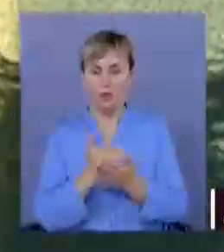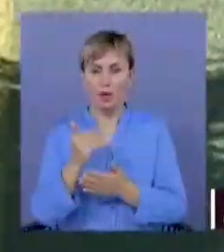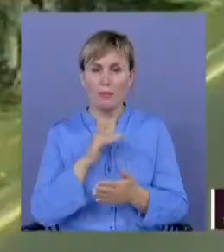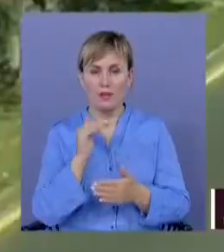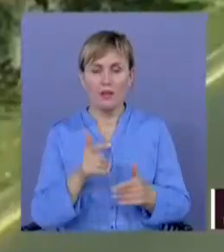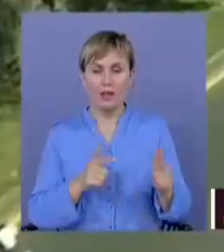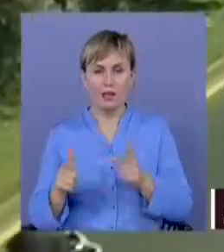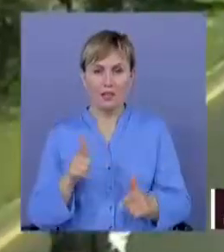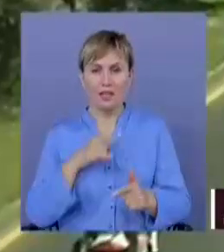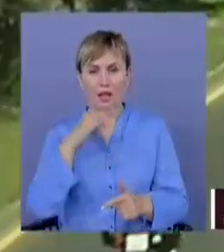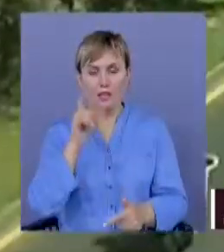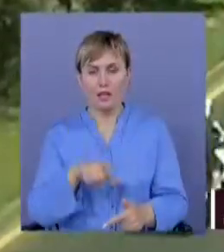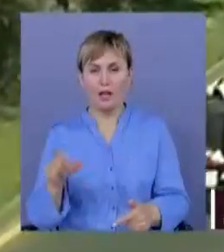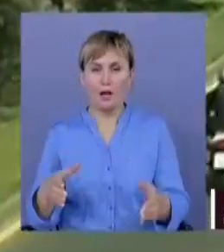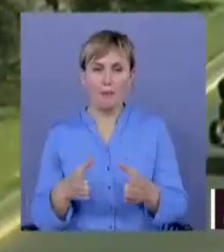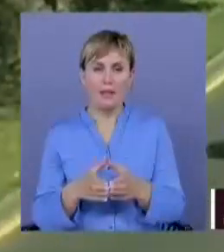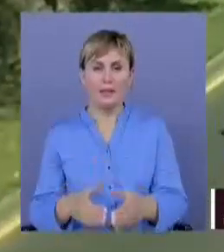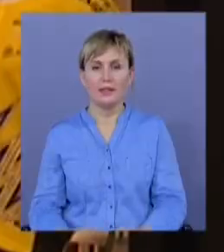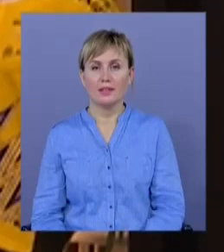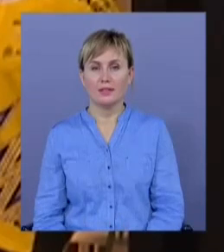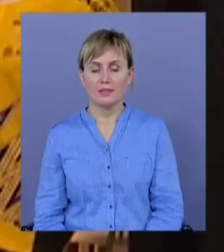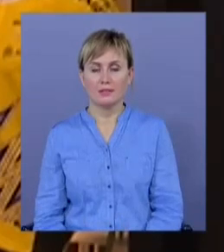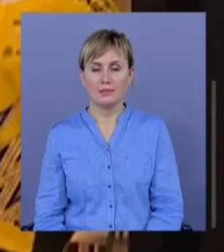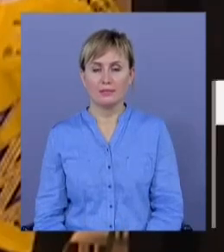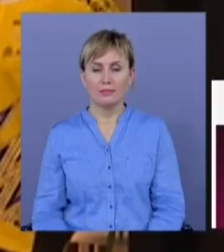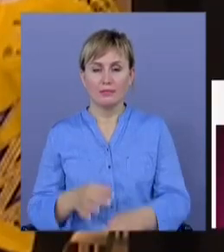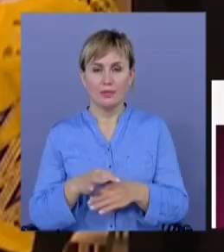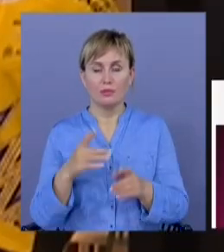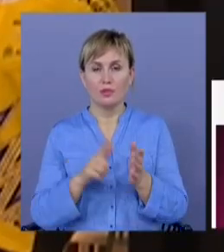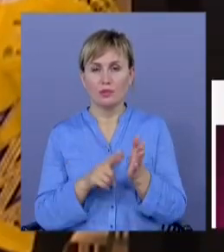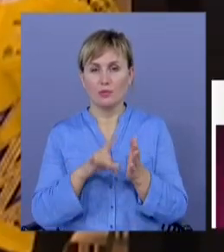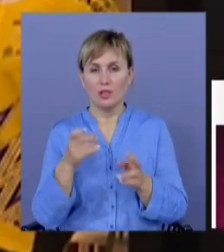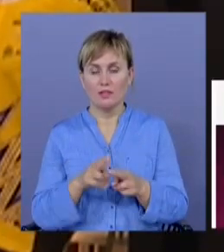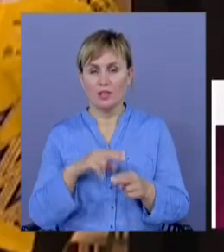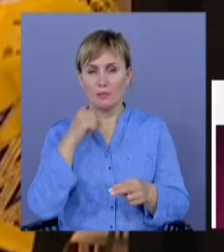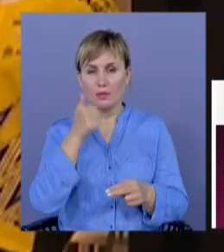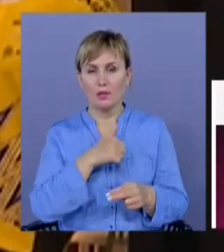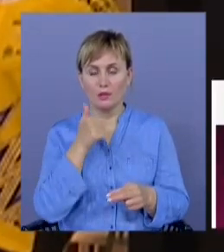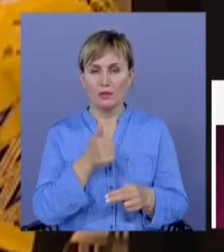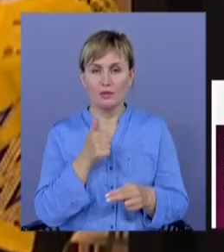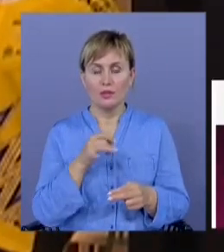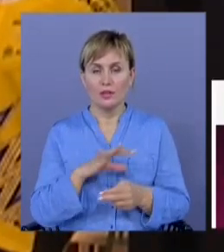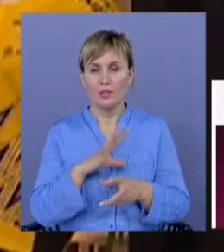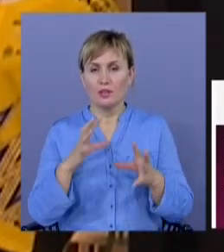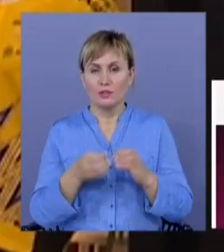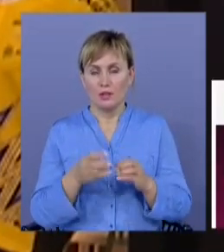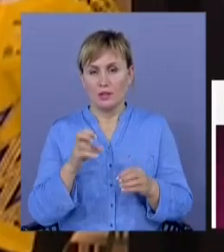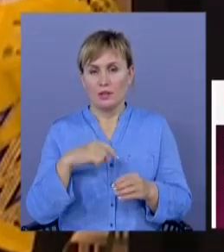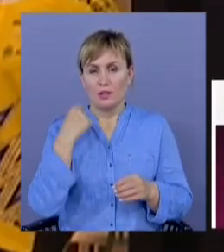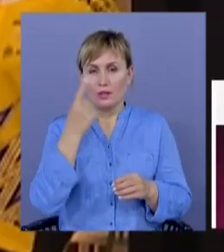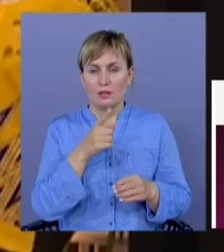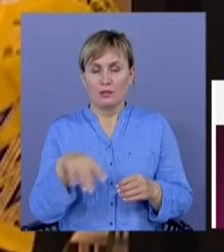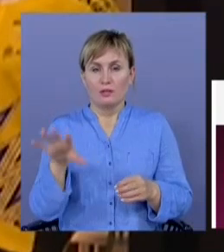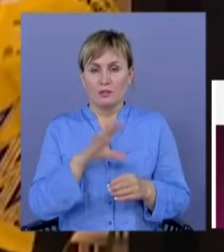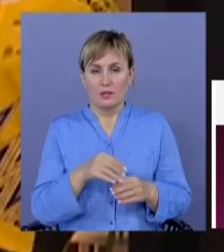подготовку отечественных команд. Она пройдет уже 7-й раз в этом году. Ну, и результаты налицо. Все мы их